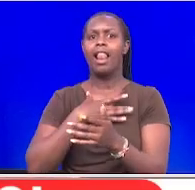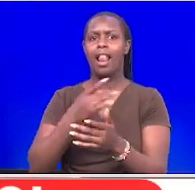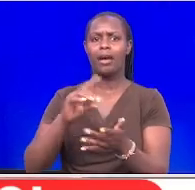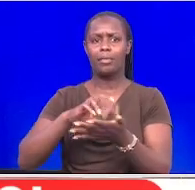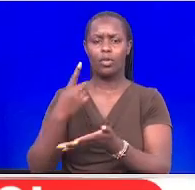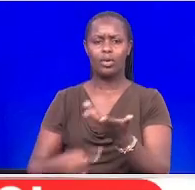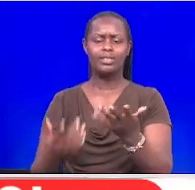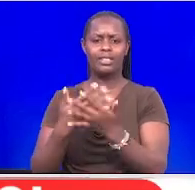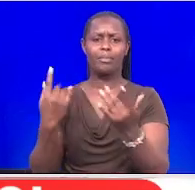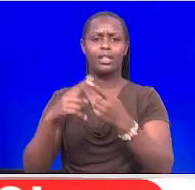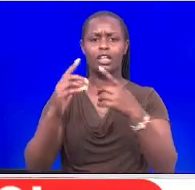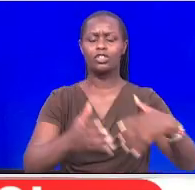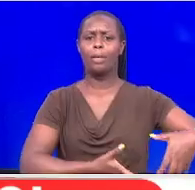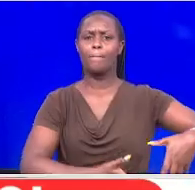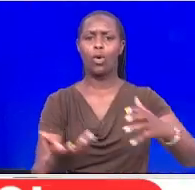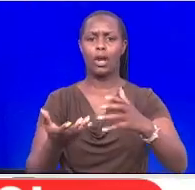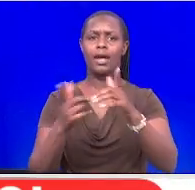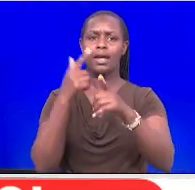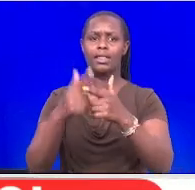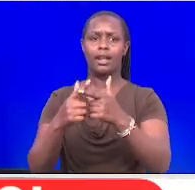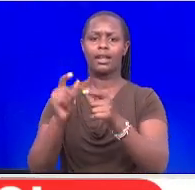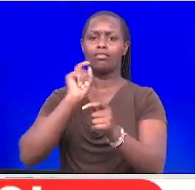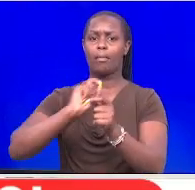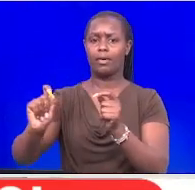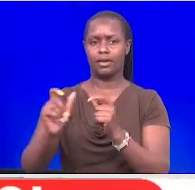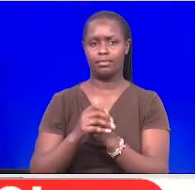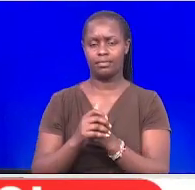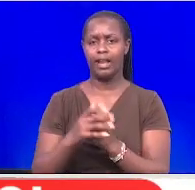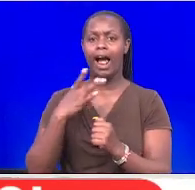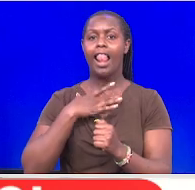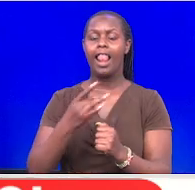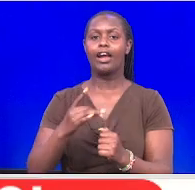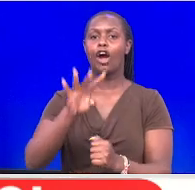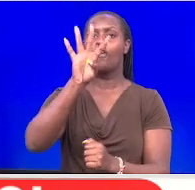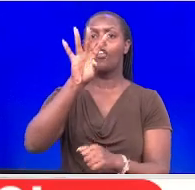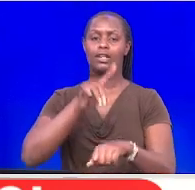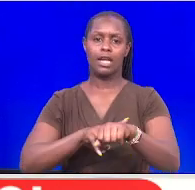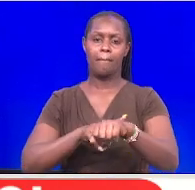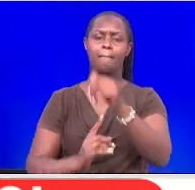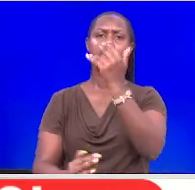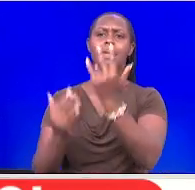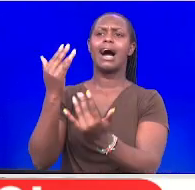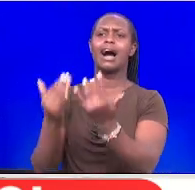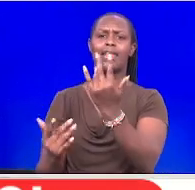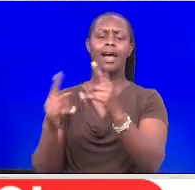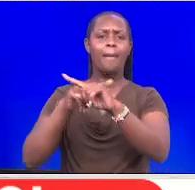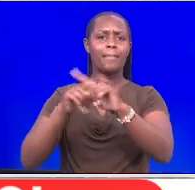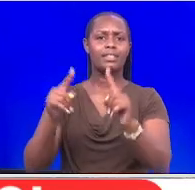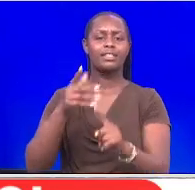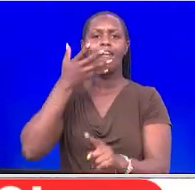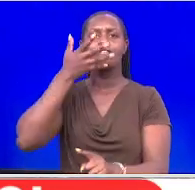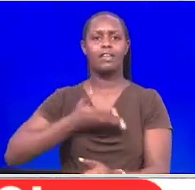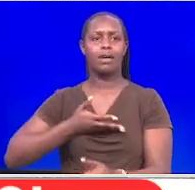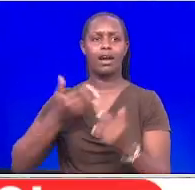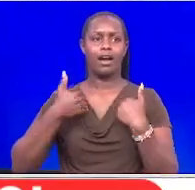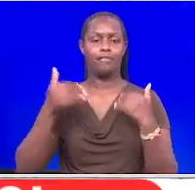kwanza and then now the fire comes. Moto sasa hii ni mara karibu ya 4 tukichomeka, lakini hatupatangi nini jibu.